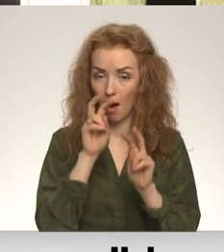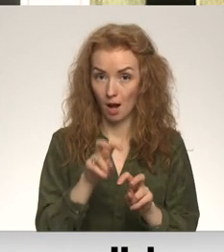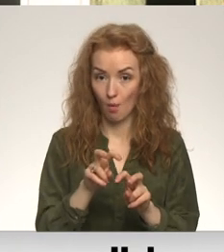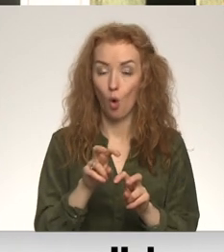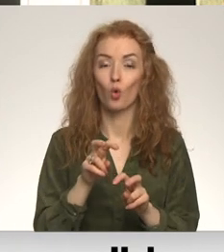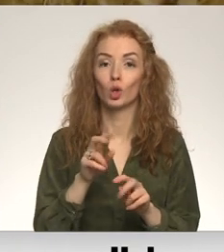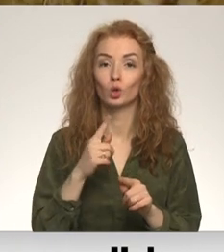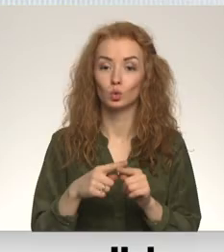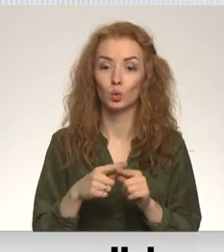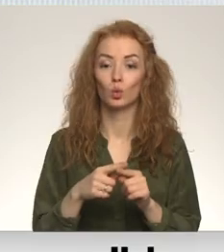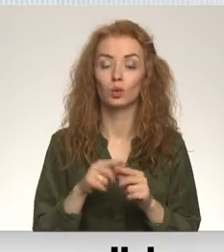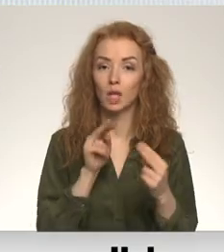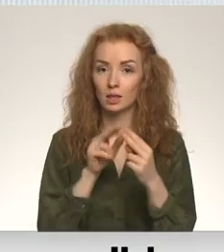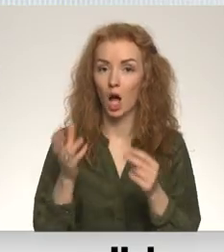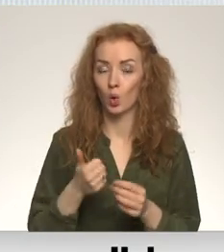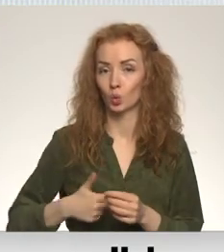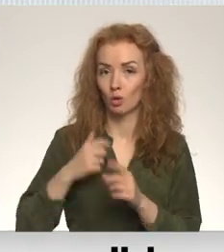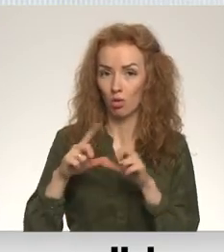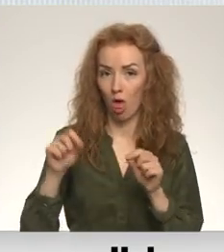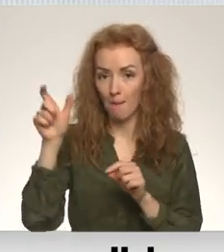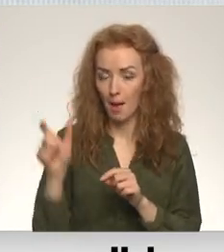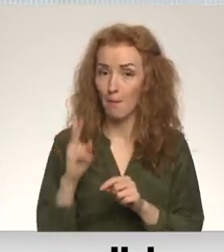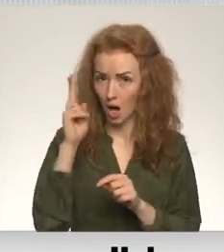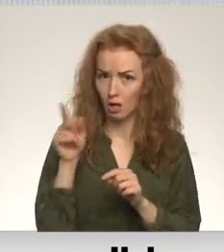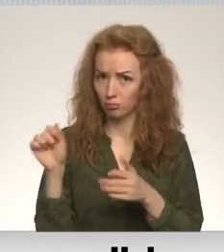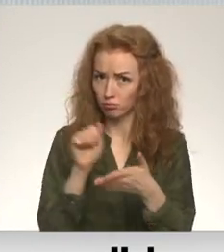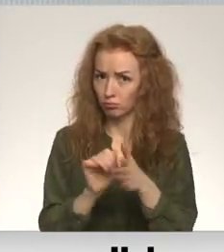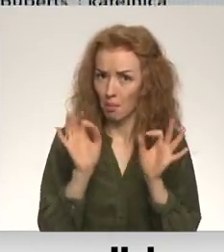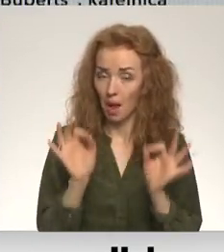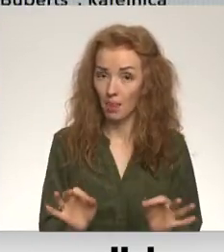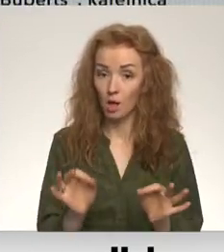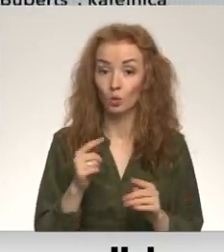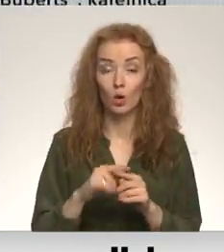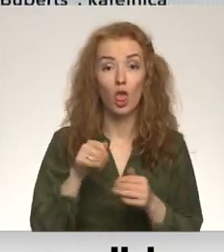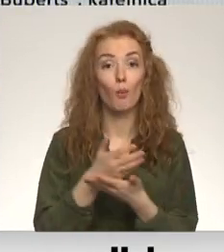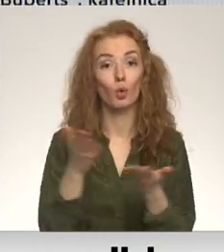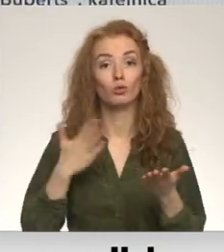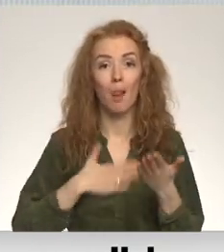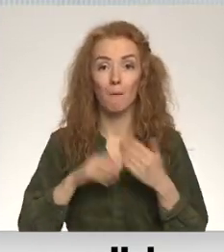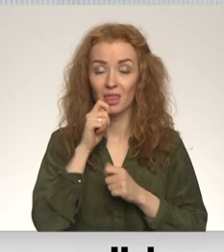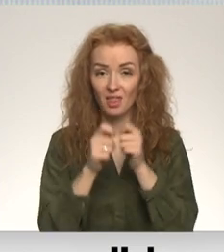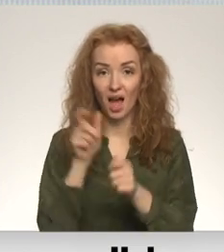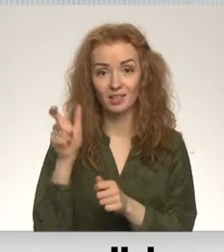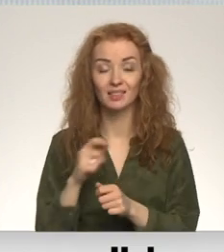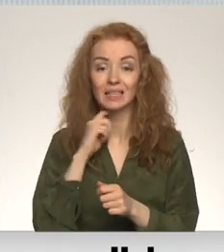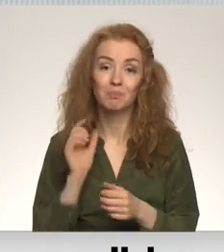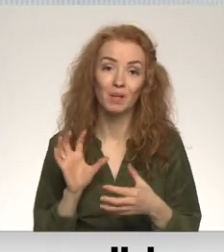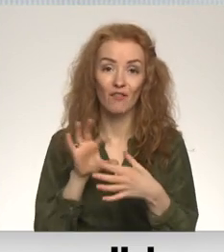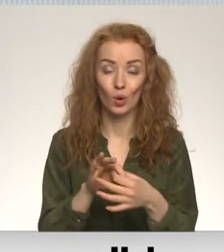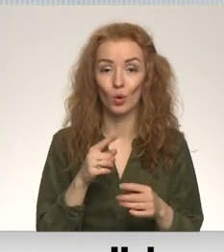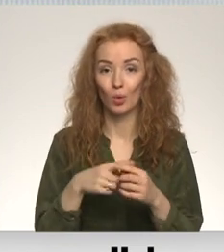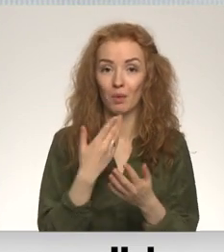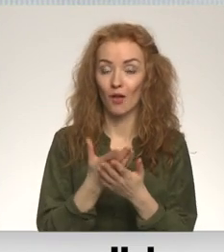vietnes veidotājs sazinās ar uzņēmējumu un pārliecinās, vai ziņas ir patiesas. Un jebkurš labdaris, kurš vēlas pievienoties un piedāvāt